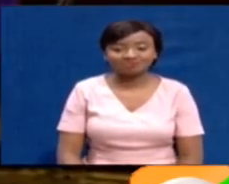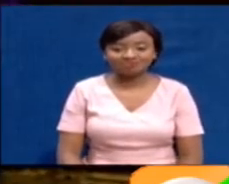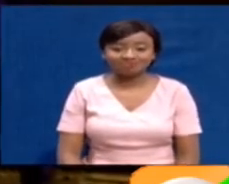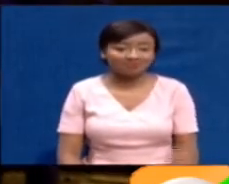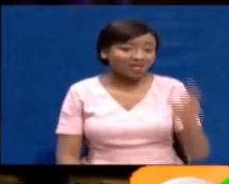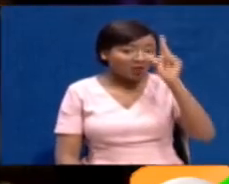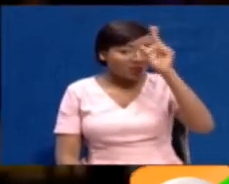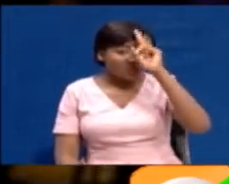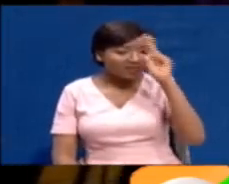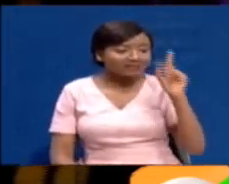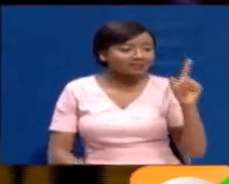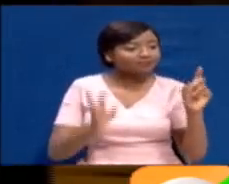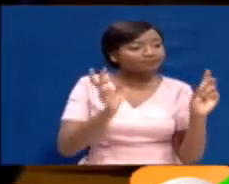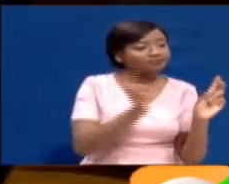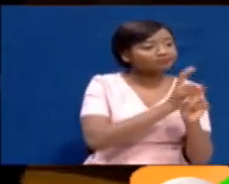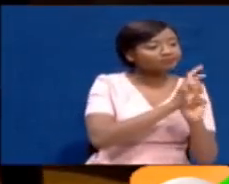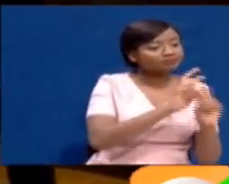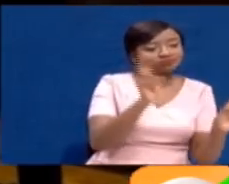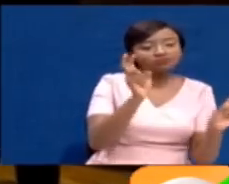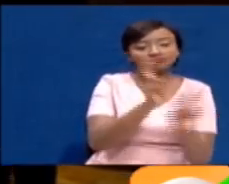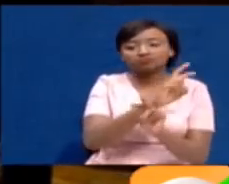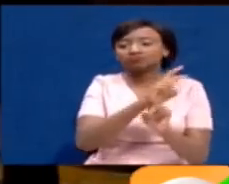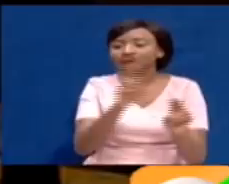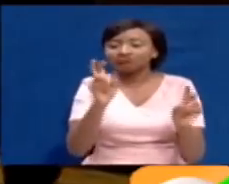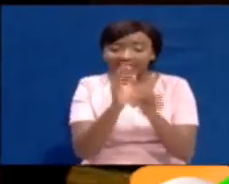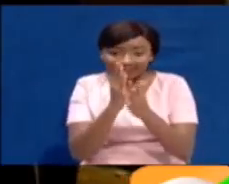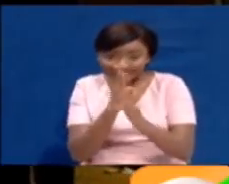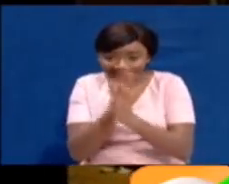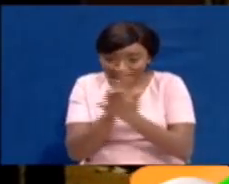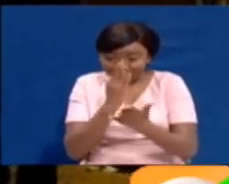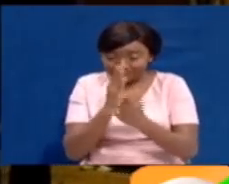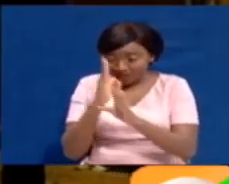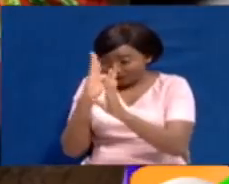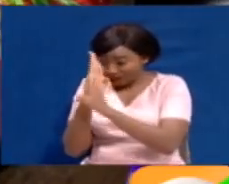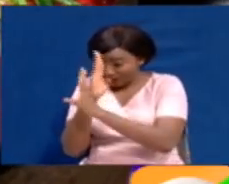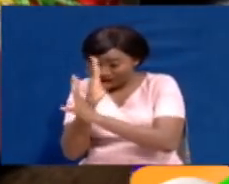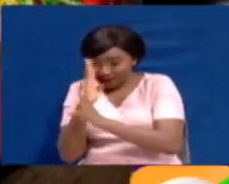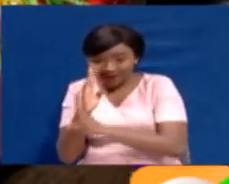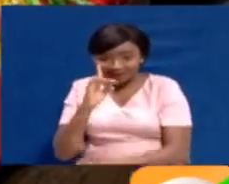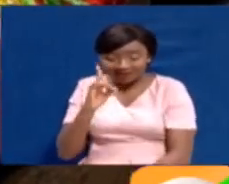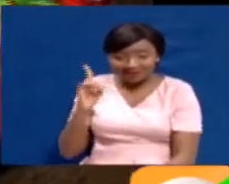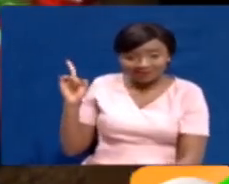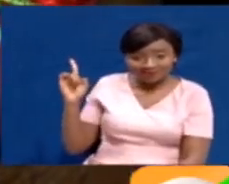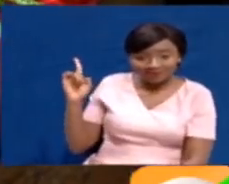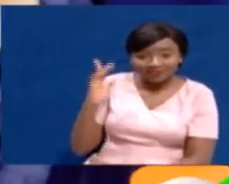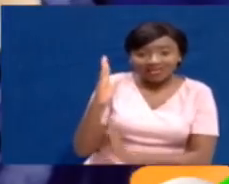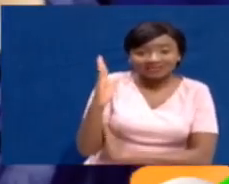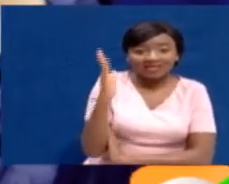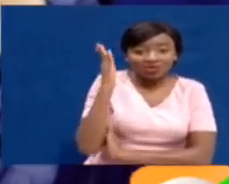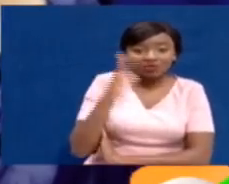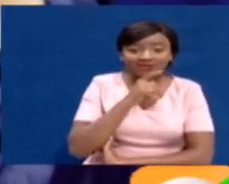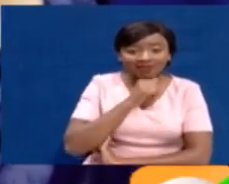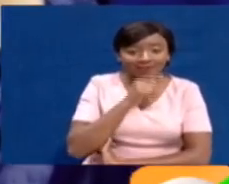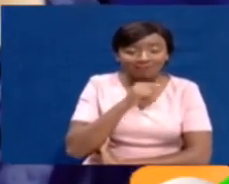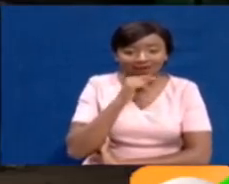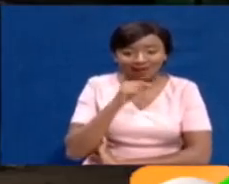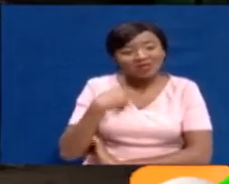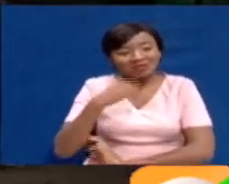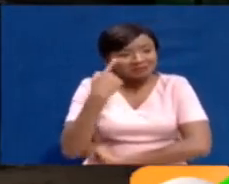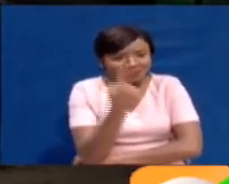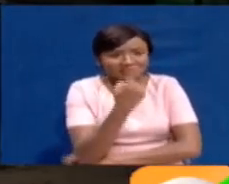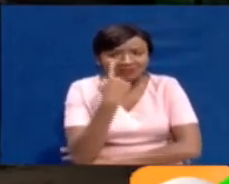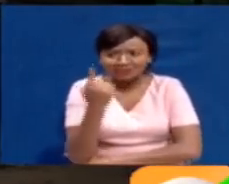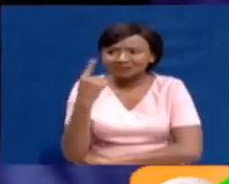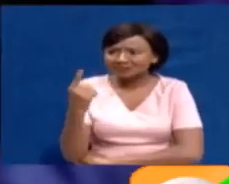Officers are busy clearing the streets. A cat and mouse game. Stephen Nyandigisi, a security guard, has been witnessing